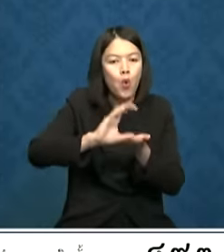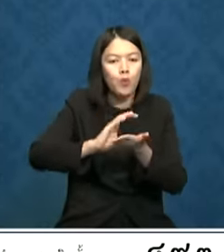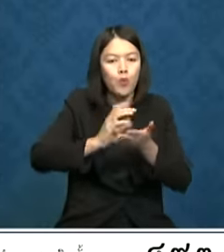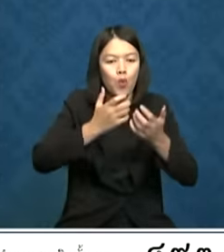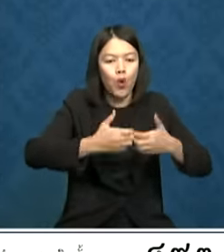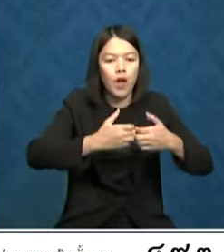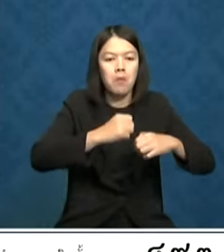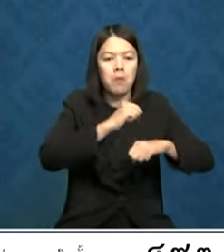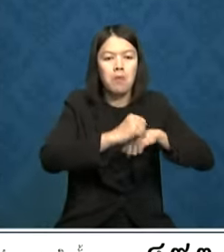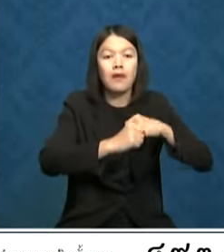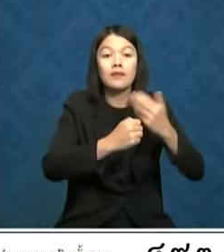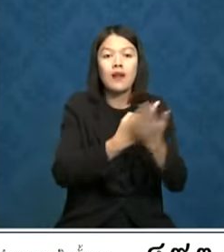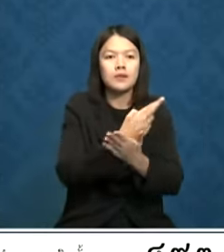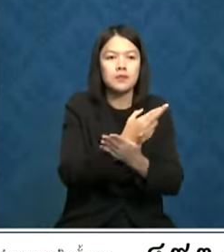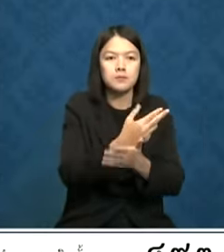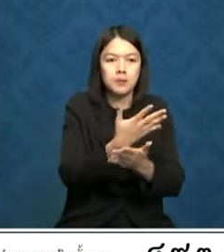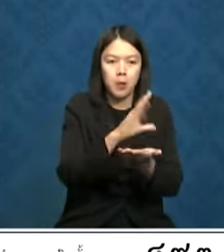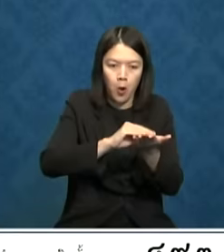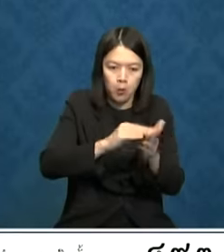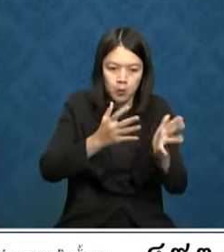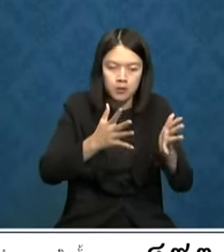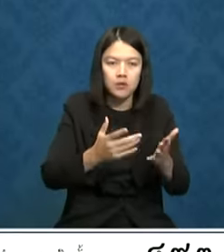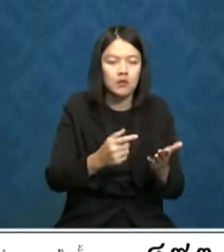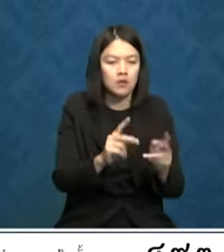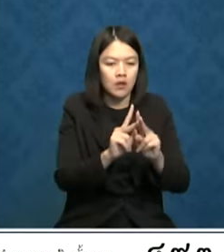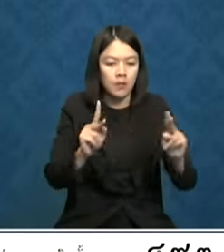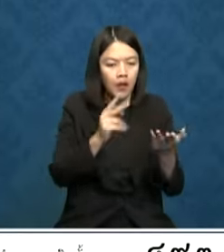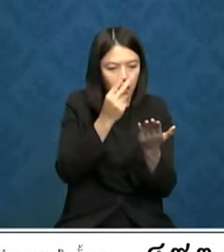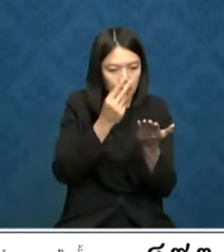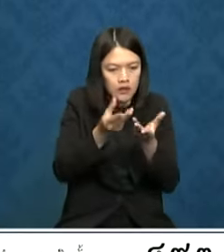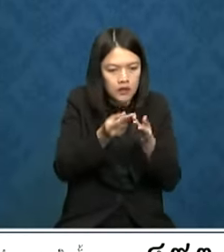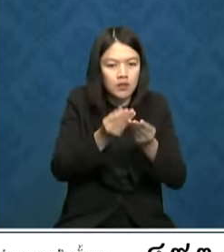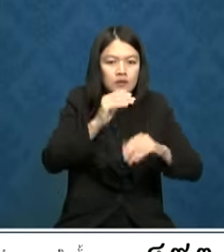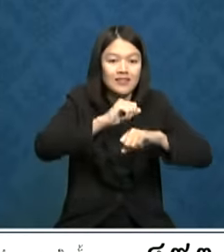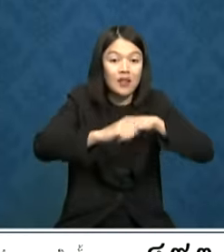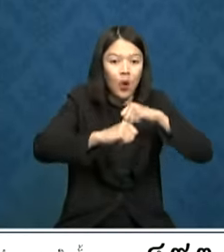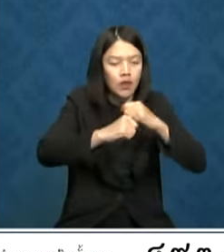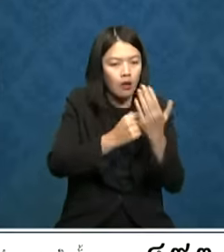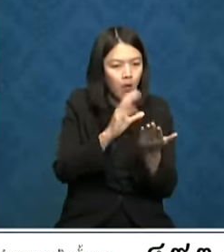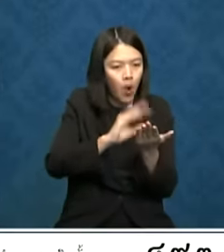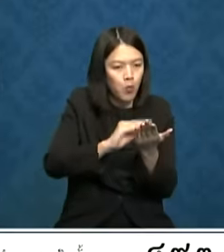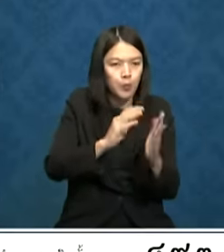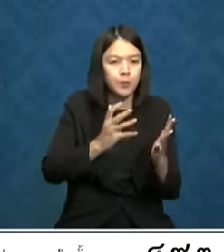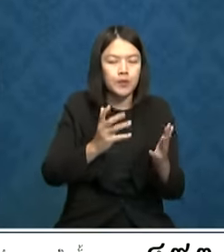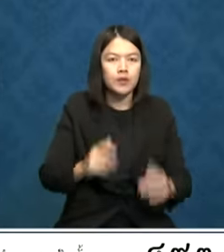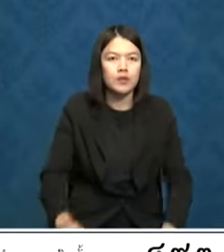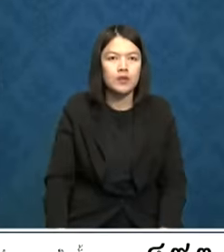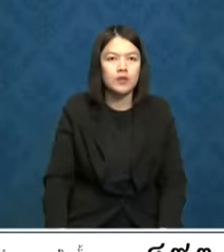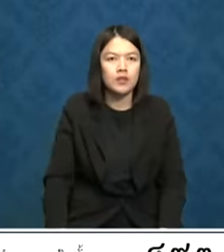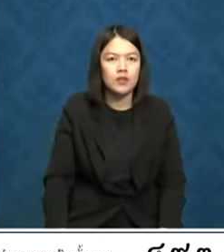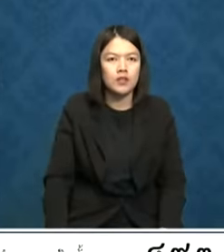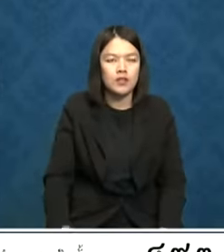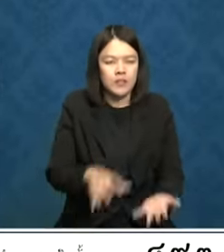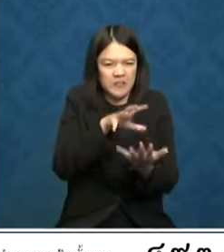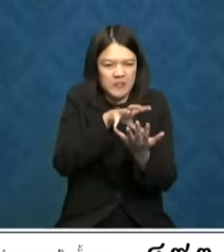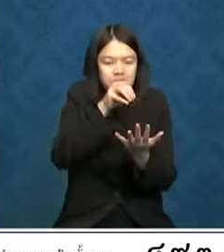งานแห่งใหม่ที่ราชบุรีนะคะที่นำมาแสดงต่ออนุกรรมาธิการที่ดินและสิ่งก่อสร้างแต่แน่นอนค่ะว่าดิฉันได้คัดเชวเลขเอา